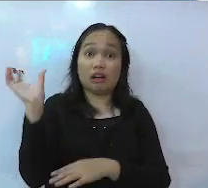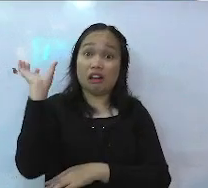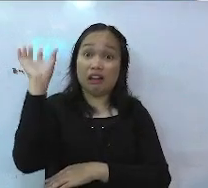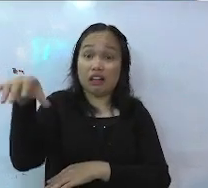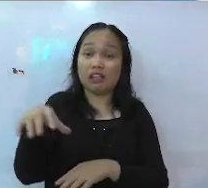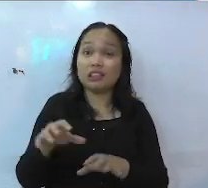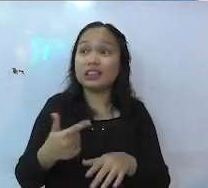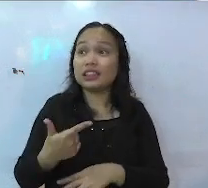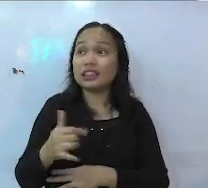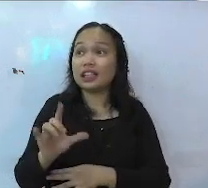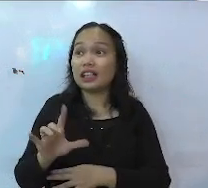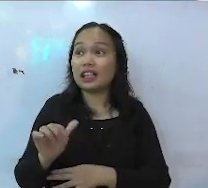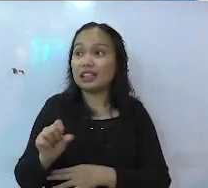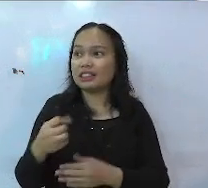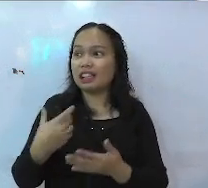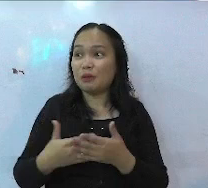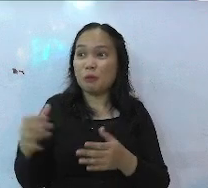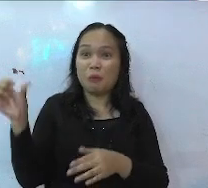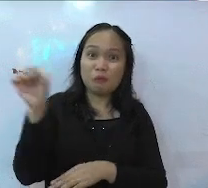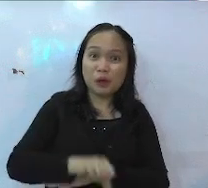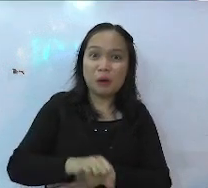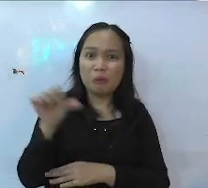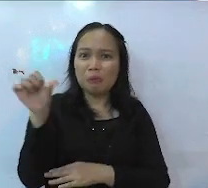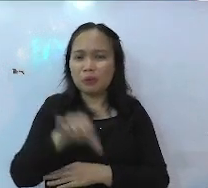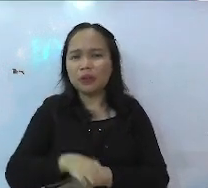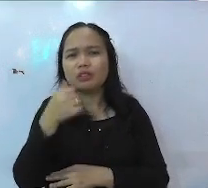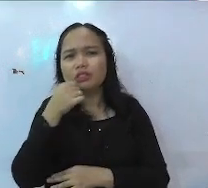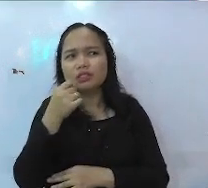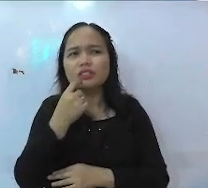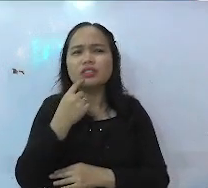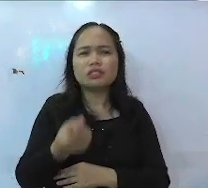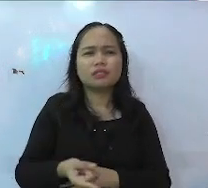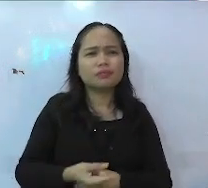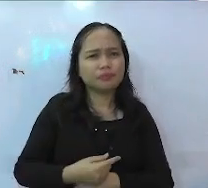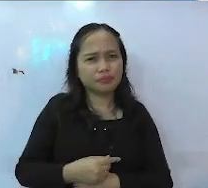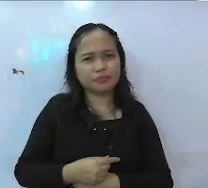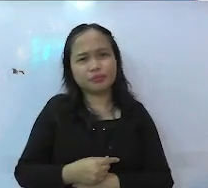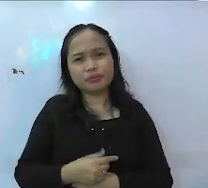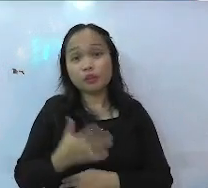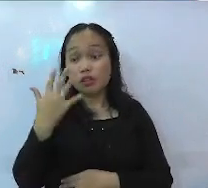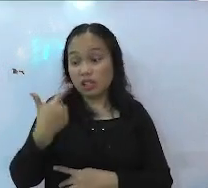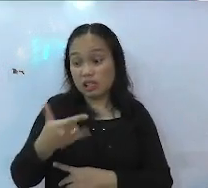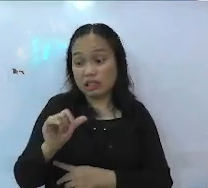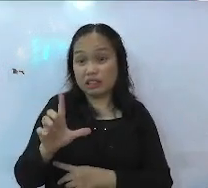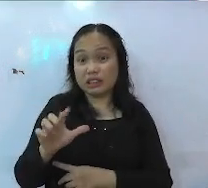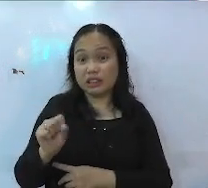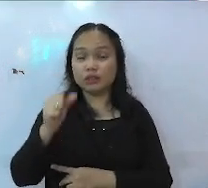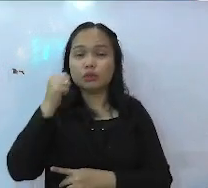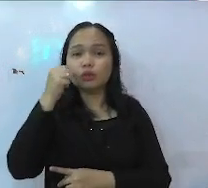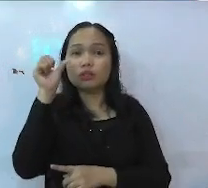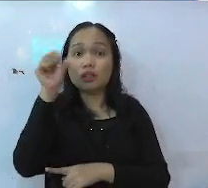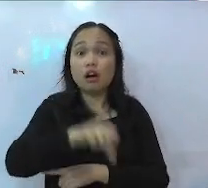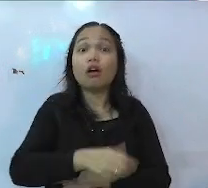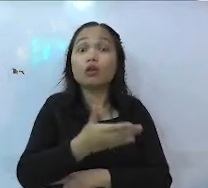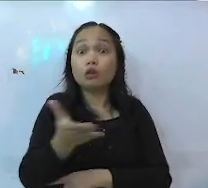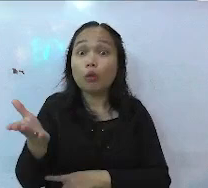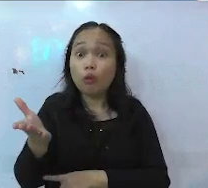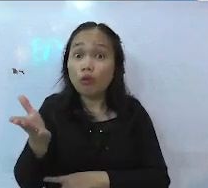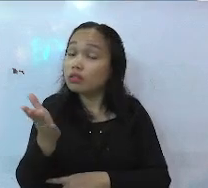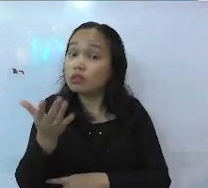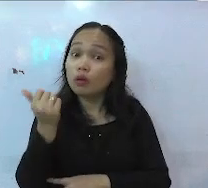o ' ba kaya kung sinasabi yan sa inyo kasi akalain niyo kung yung Gilas a laging talo Ikaw matagal ka ng